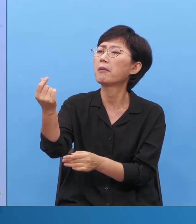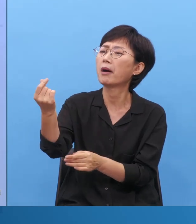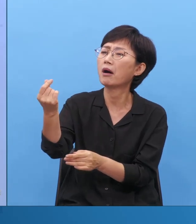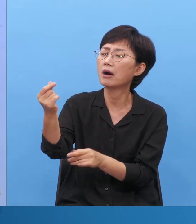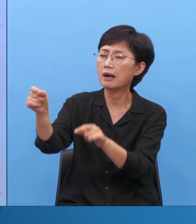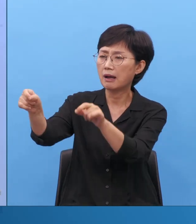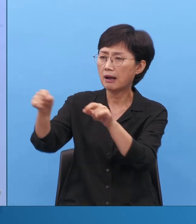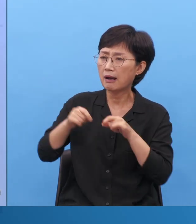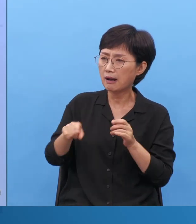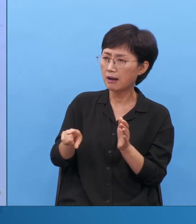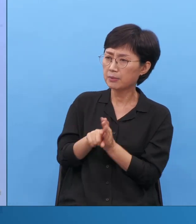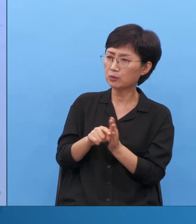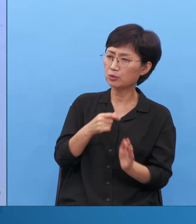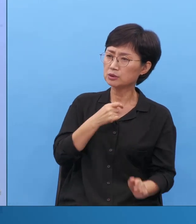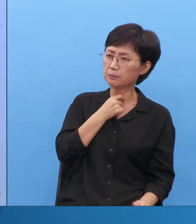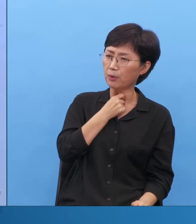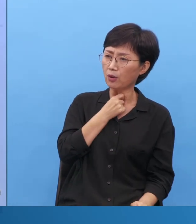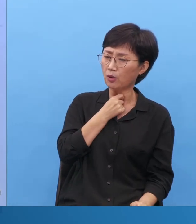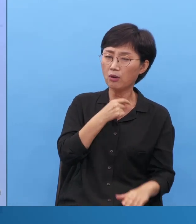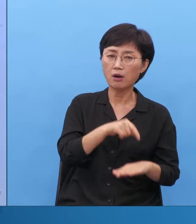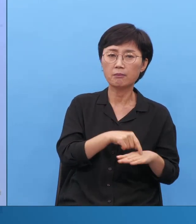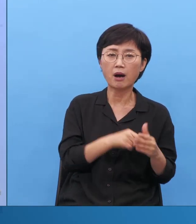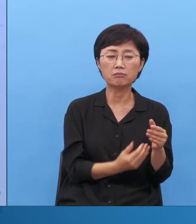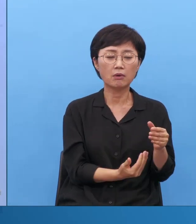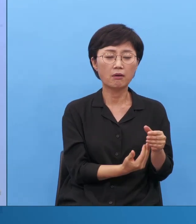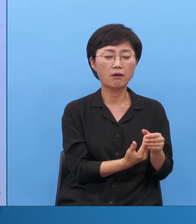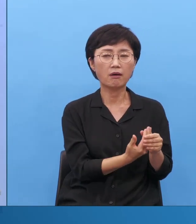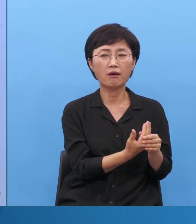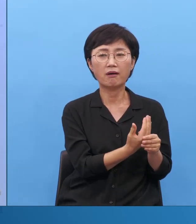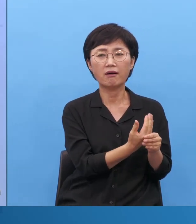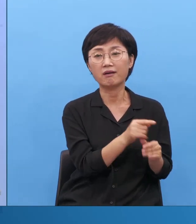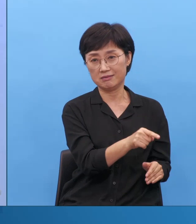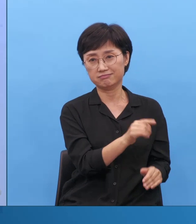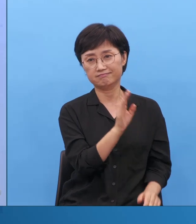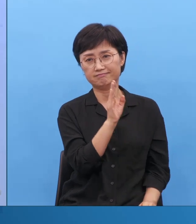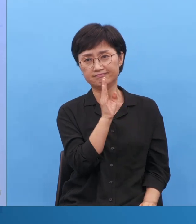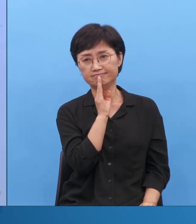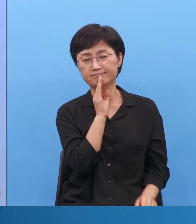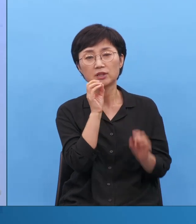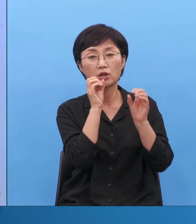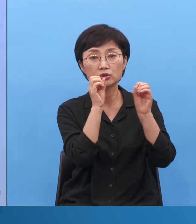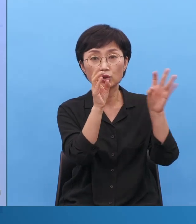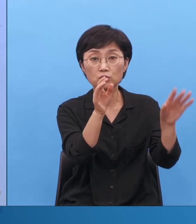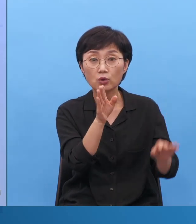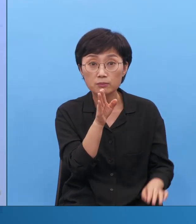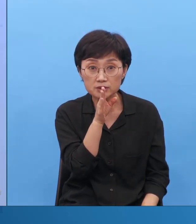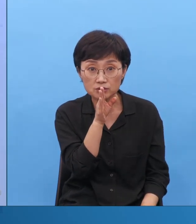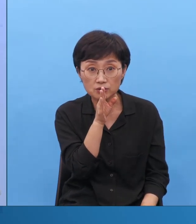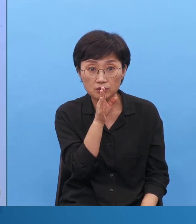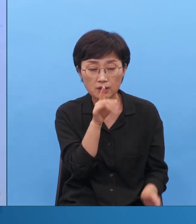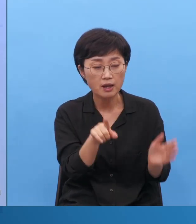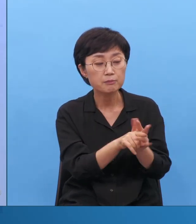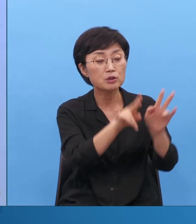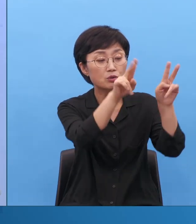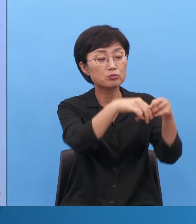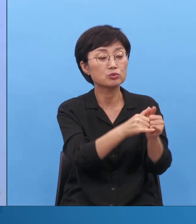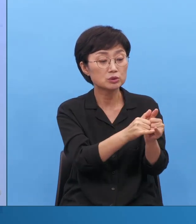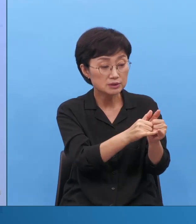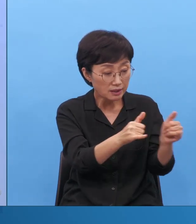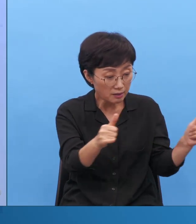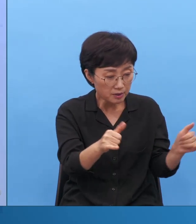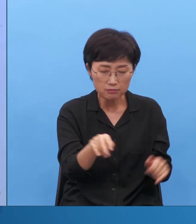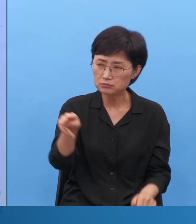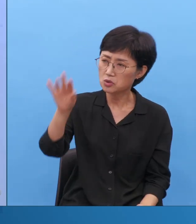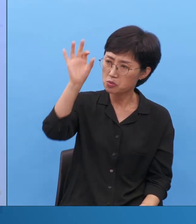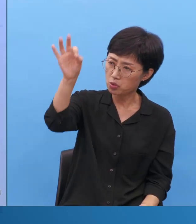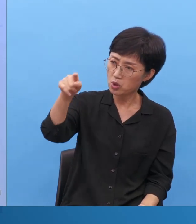사업하다가 여러분 사업을 쳐다보고 야, 당신은 정말 하나님을 믿는구나. 하나님이 당신 사업에 함께하구나. 보디발이 한 얘기예요. 그게 전도입니다.